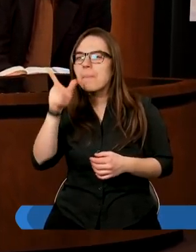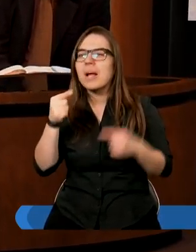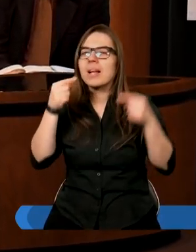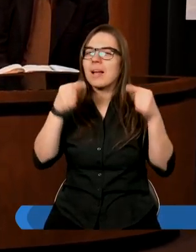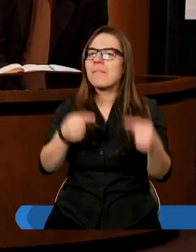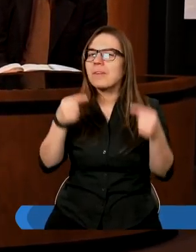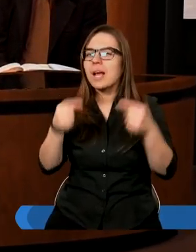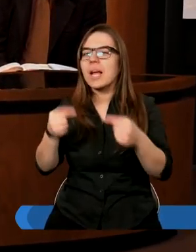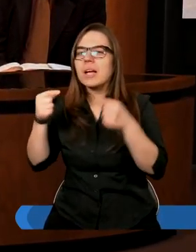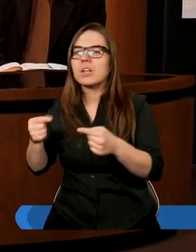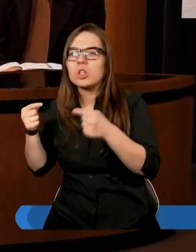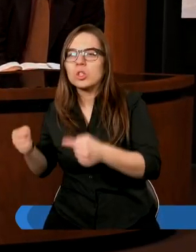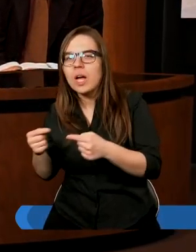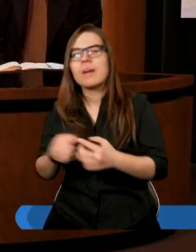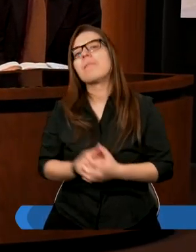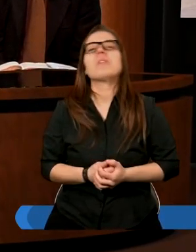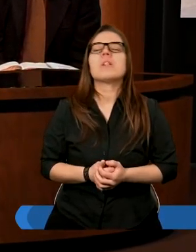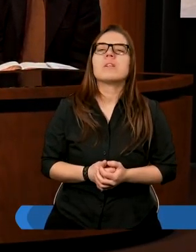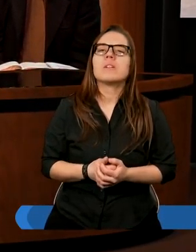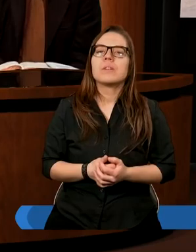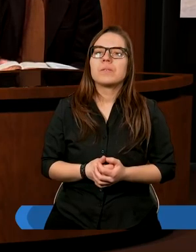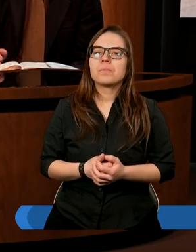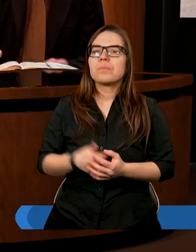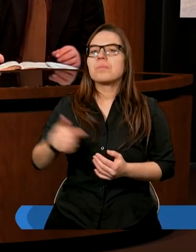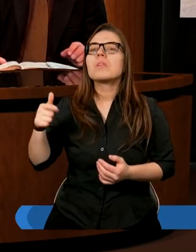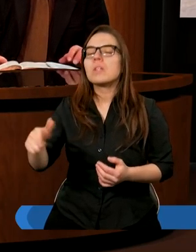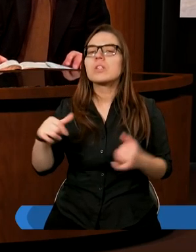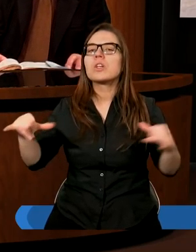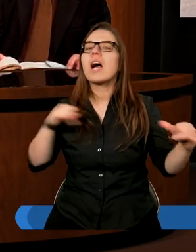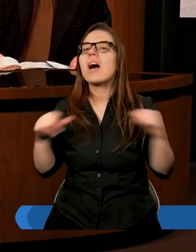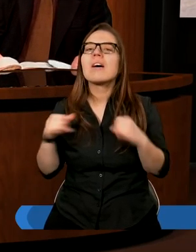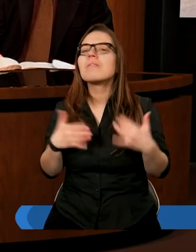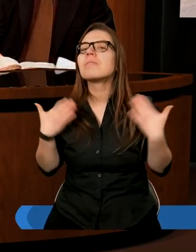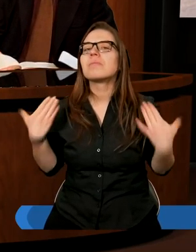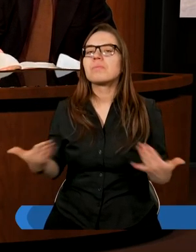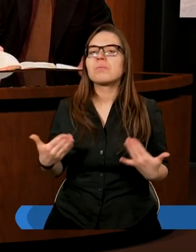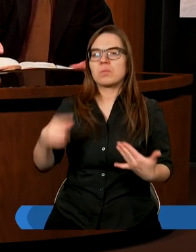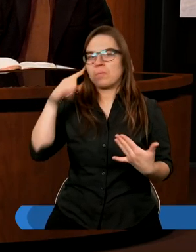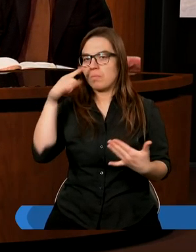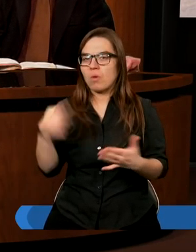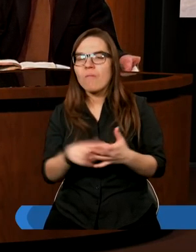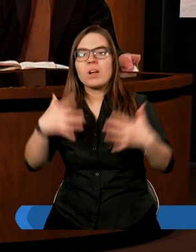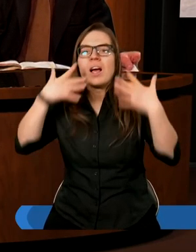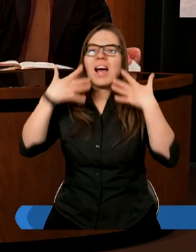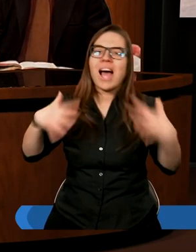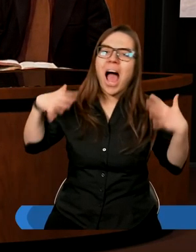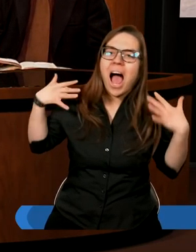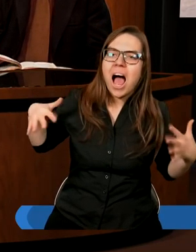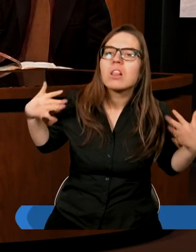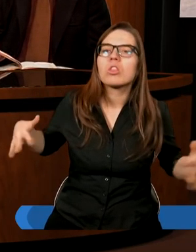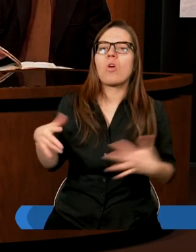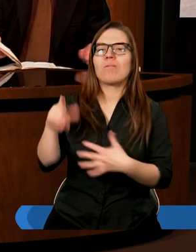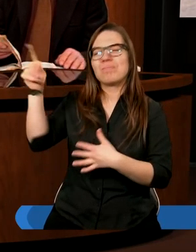wiersze, że powinni, szafarze powinni się radować w Panu zawsze.